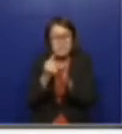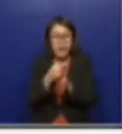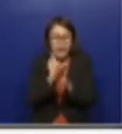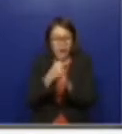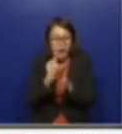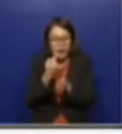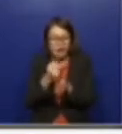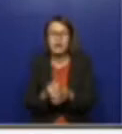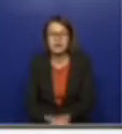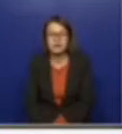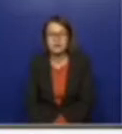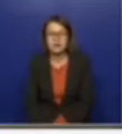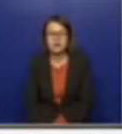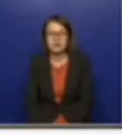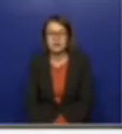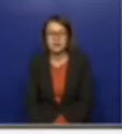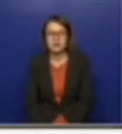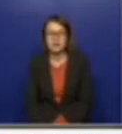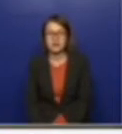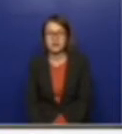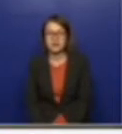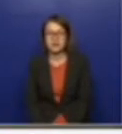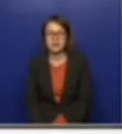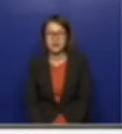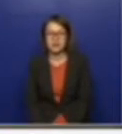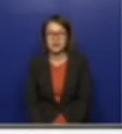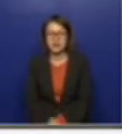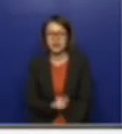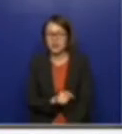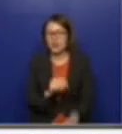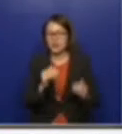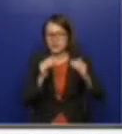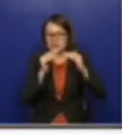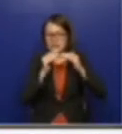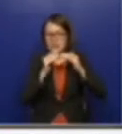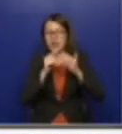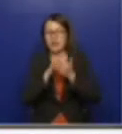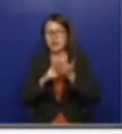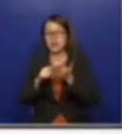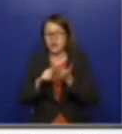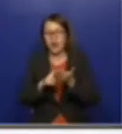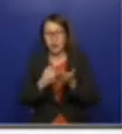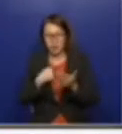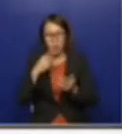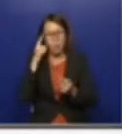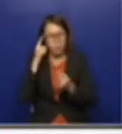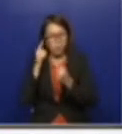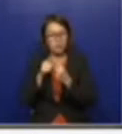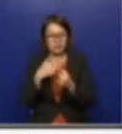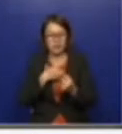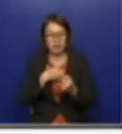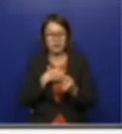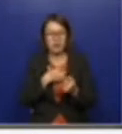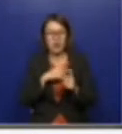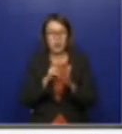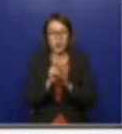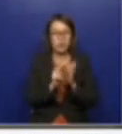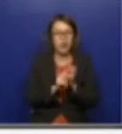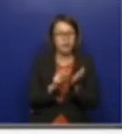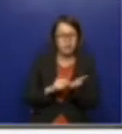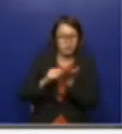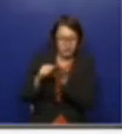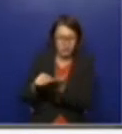ครับแต่เขียนว่ามีผู้มีสิทธิ์เลือกตั้งมีความประสงค์จะเสนอกฎหมายก็ให้เสนอมานะ